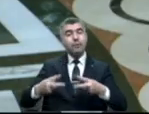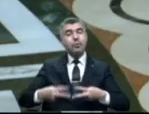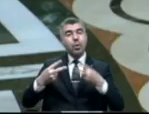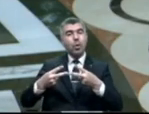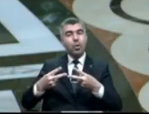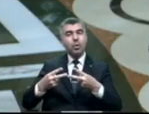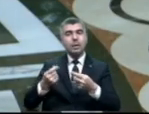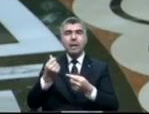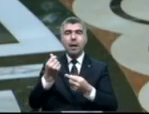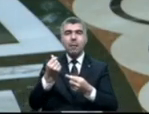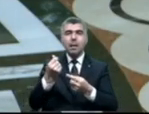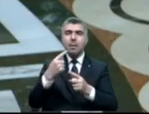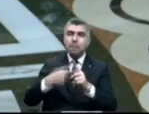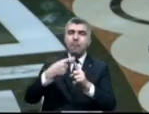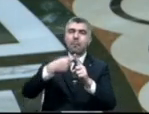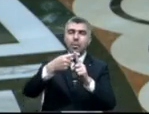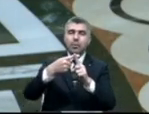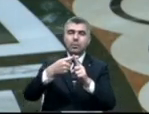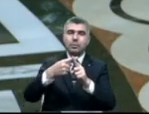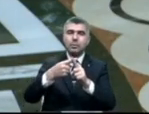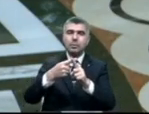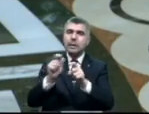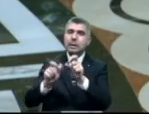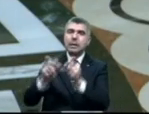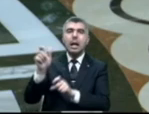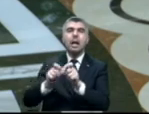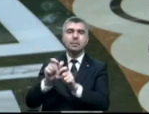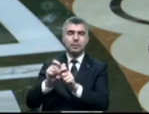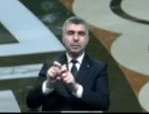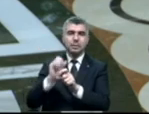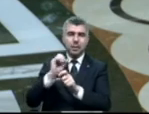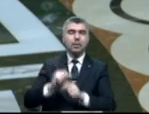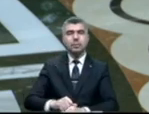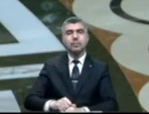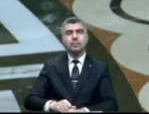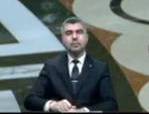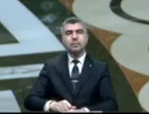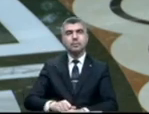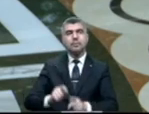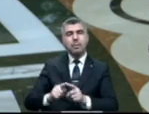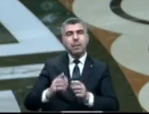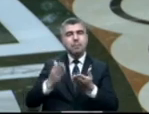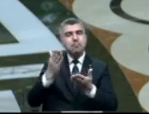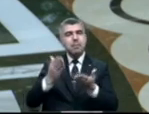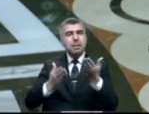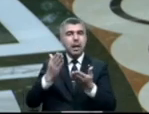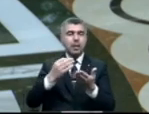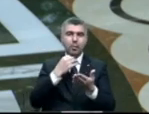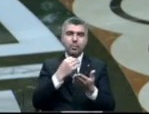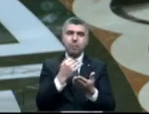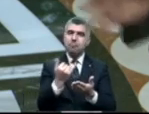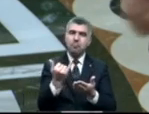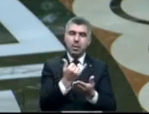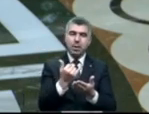مموله باثمنه اللي يعني قد عليها المستهلك المغربي. دونك راه هذا هو التوازن اللي كنحاولوا نعملوا،